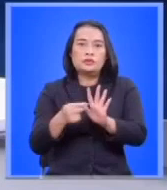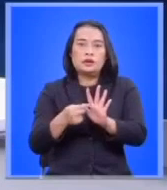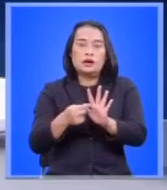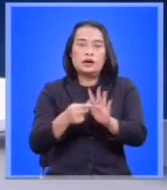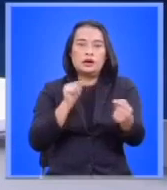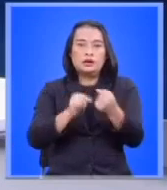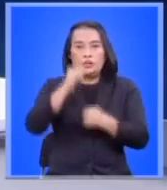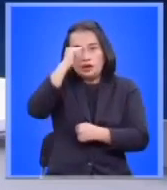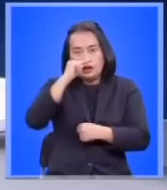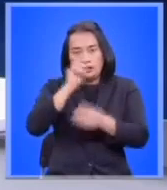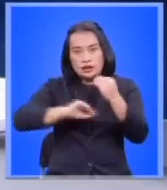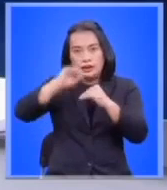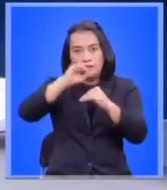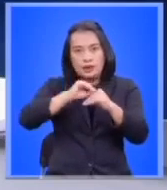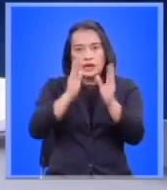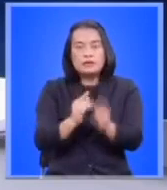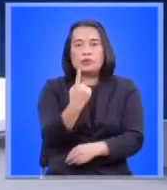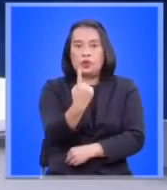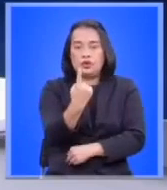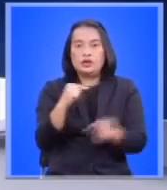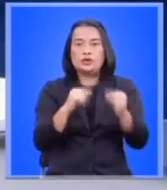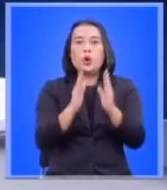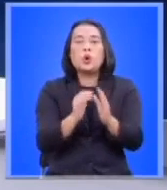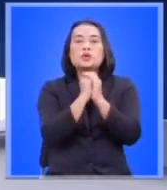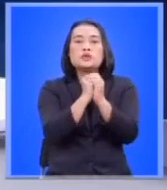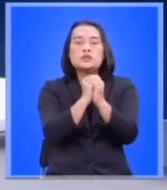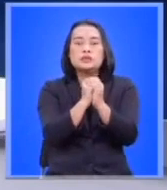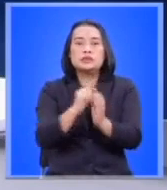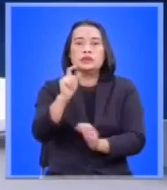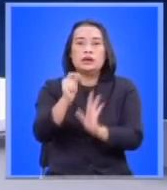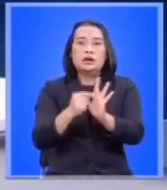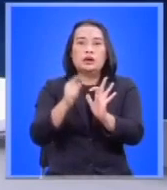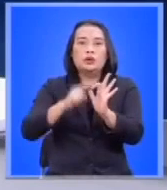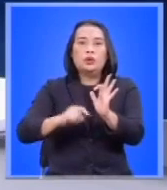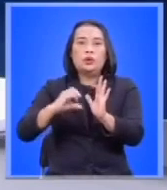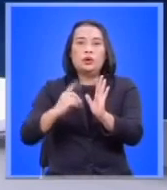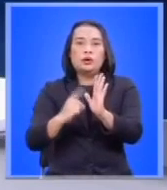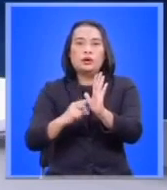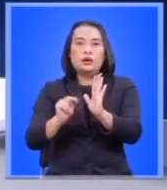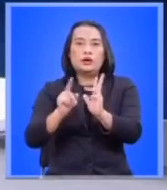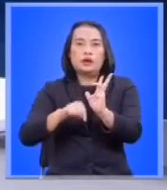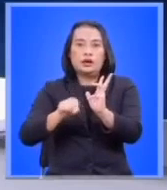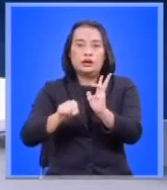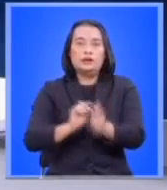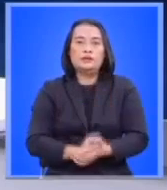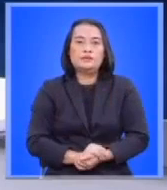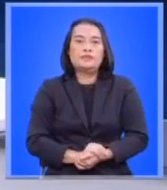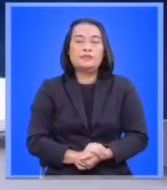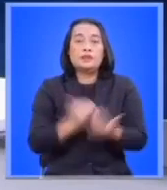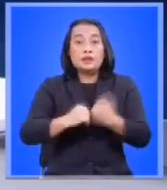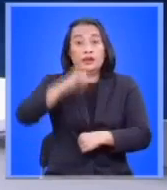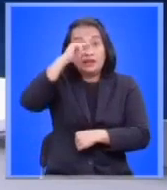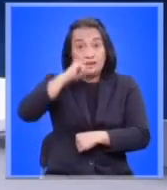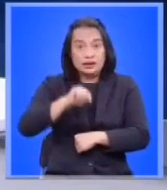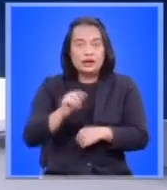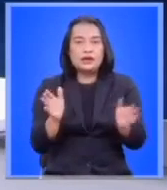ดเชื้อเพิ่มอีก1คนเป็นชาวจีนจากอู่ฮั่นซึ่งไปใกล้ชิดกับผู้ติดเชื้อก่อนหน้านี้ถ้าเกิดว่าตอนนี้เนี่ยไทยเราพบผู้ติดเชื้อร